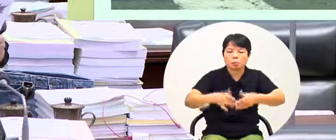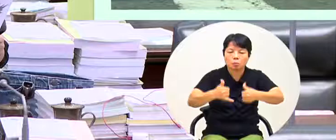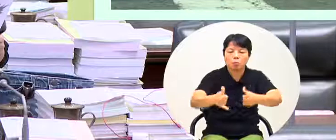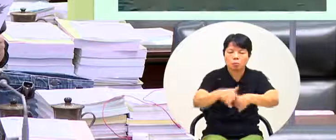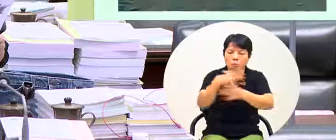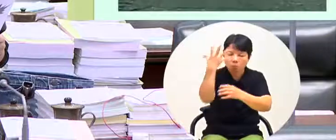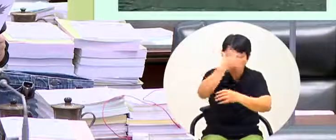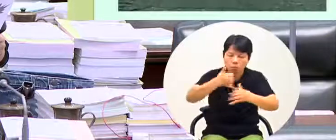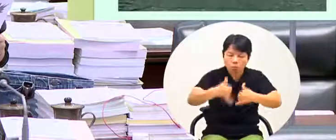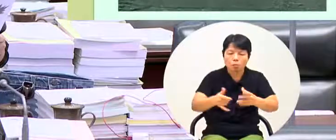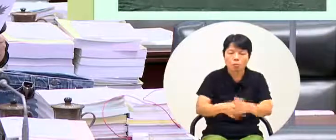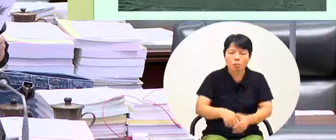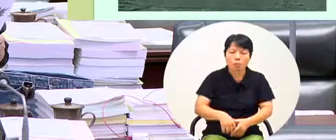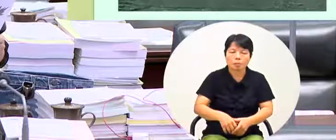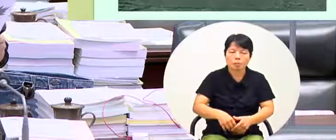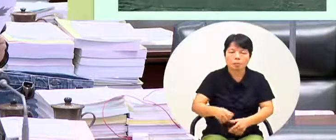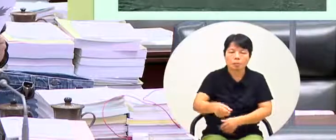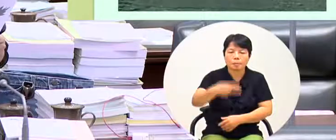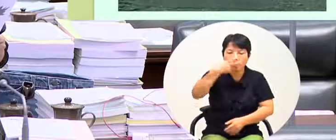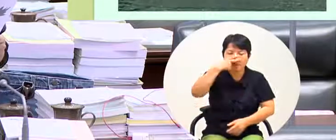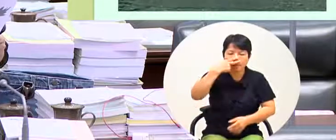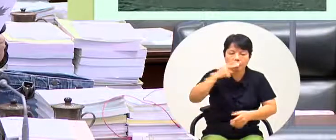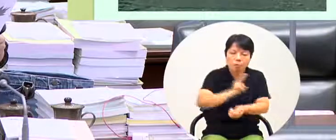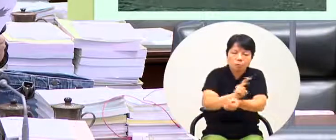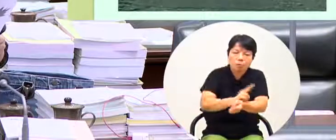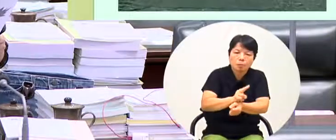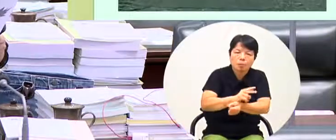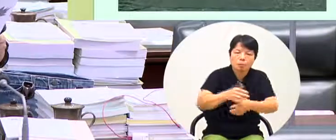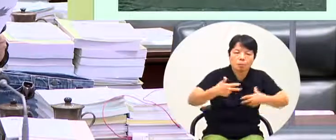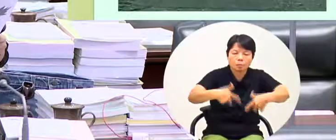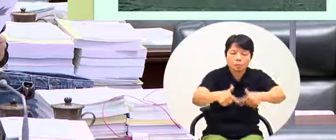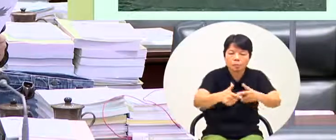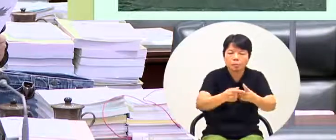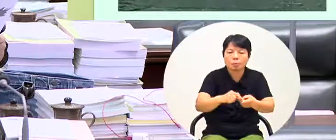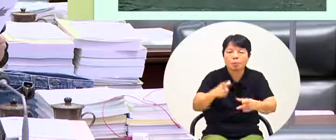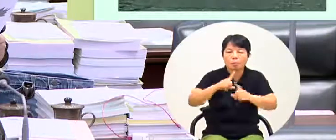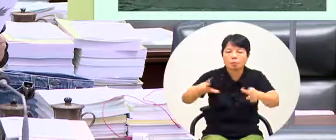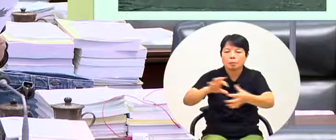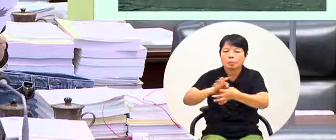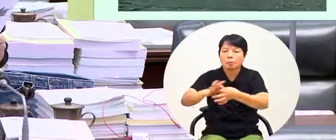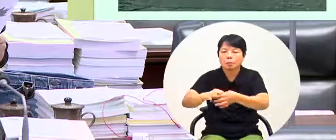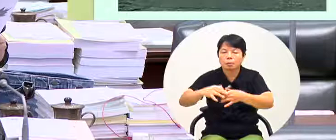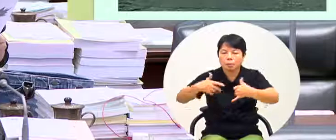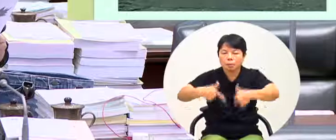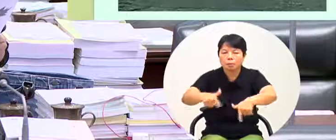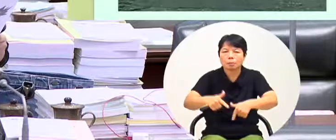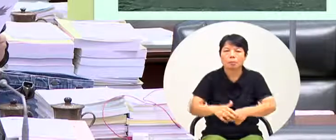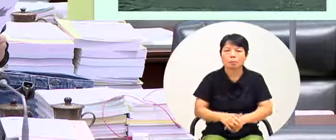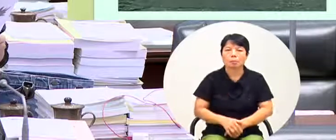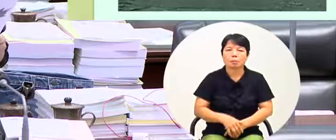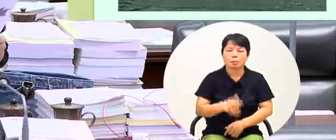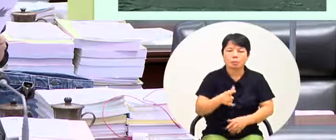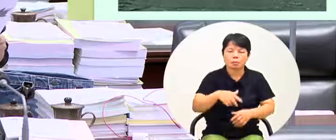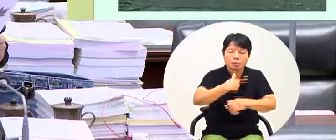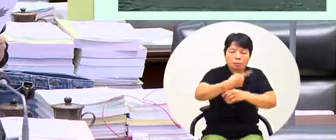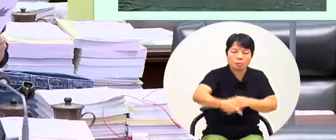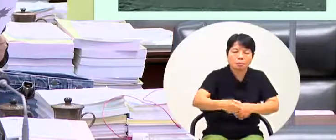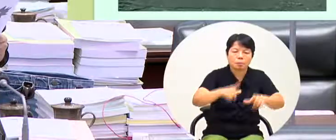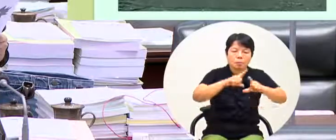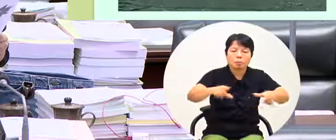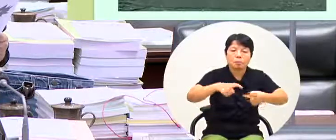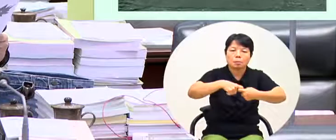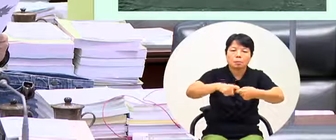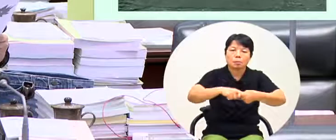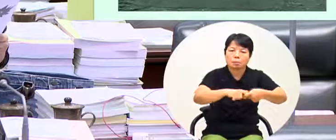吉林街啦哈，然后虽远大连哈，虽远街、大连街，好，下一张是大连，这些都还算不